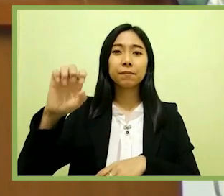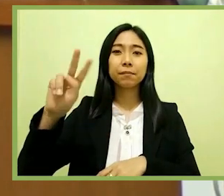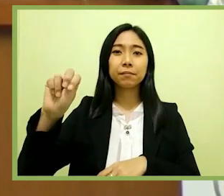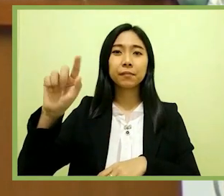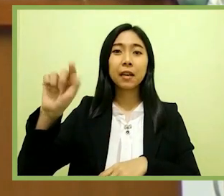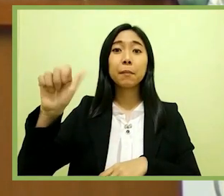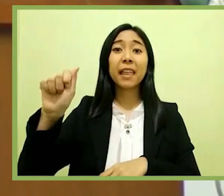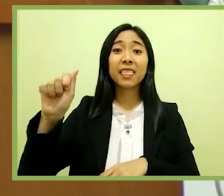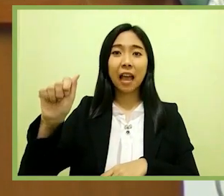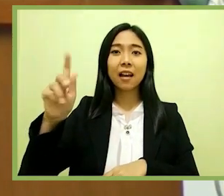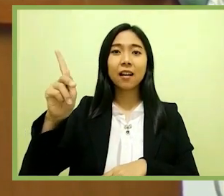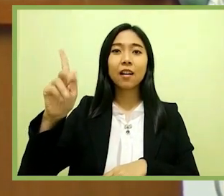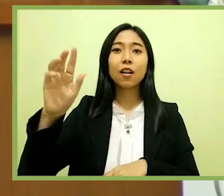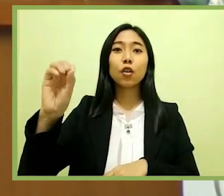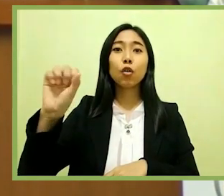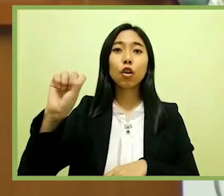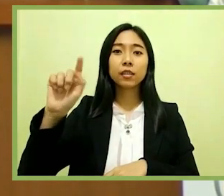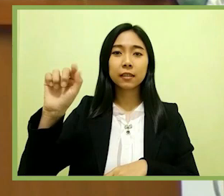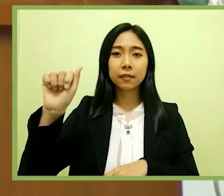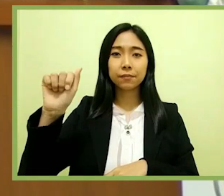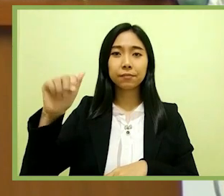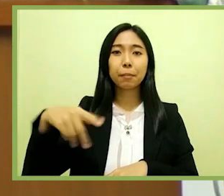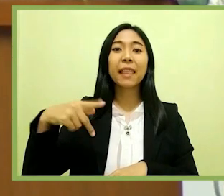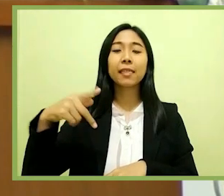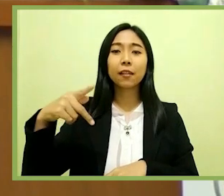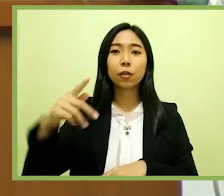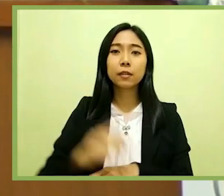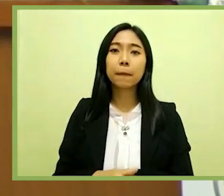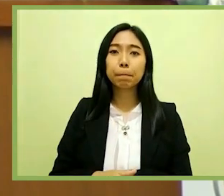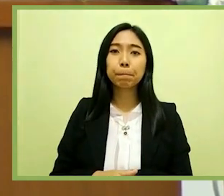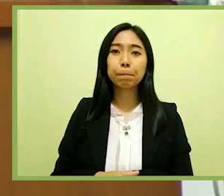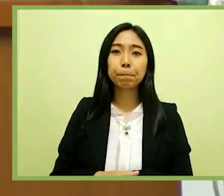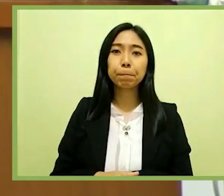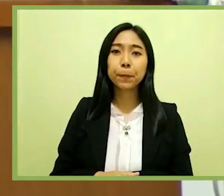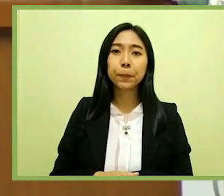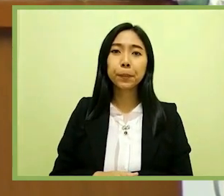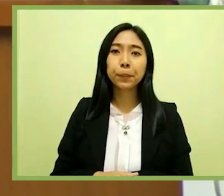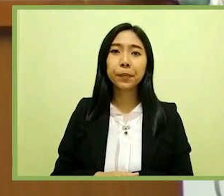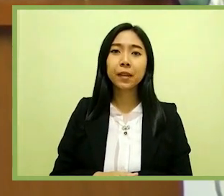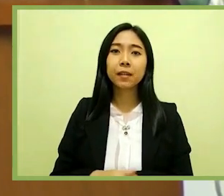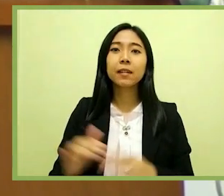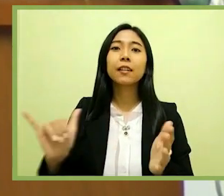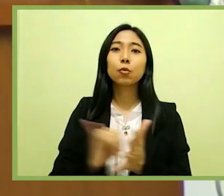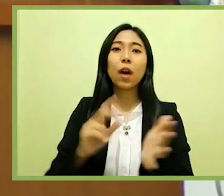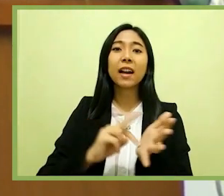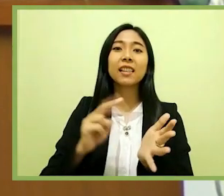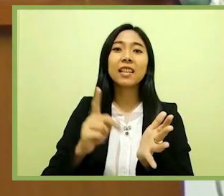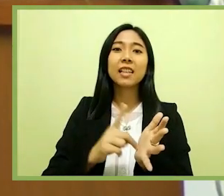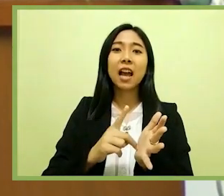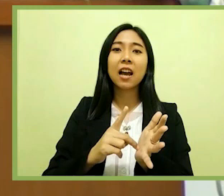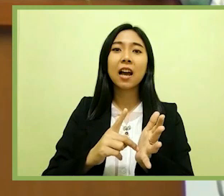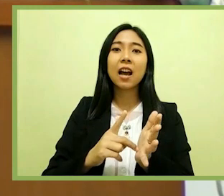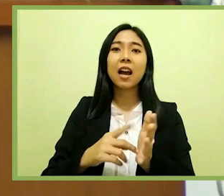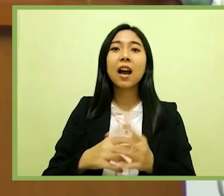Pentakosta sendiri sebelum dimaknai secara baru oleh kekristenan, saudara, adalah pesta raya panen bagi